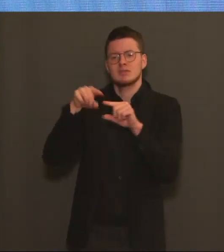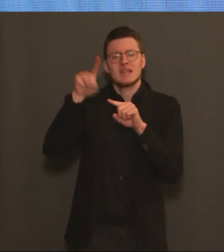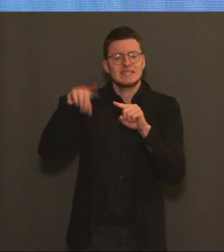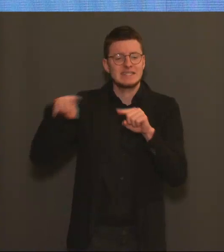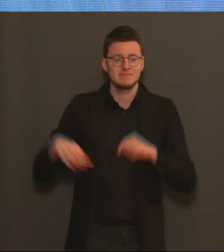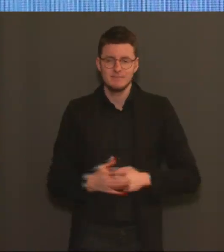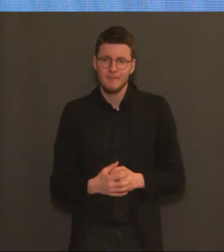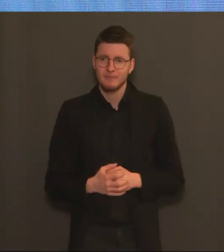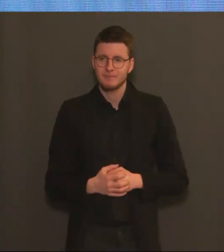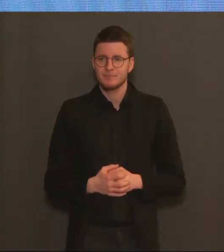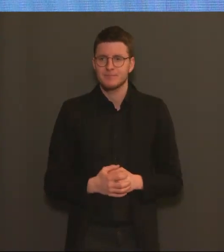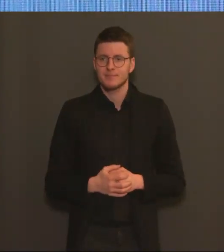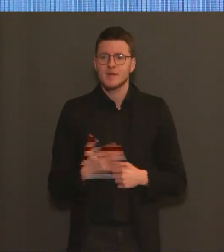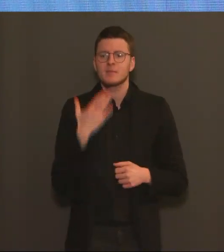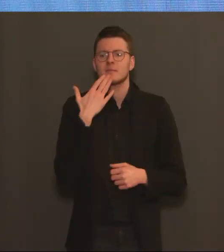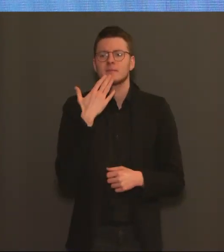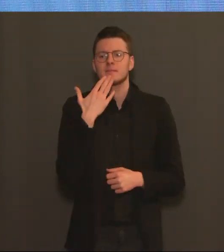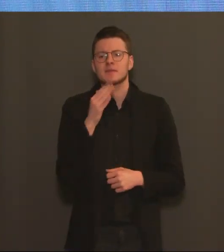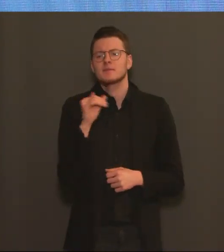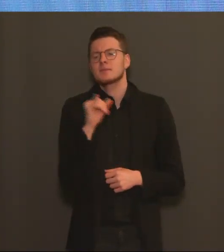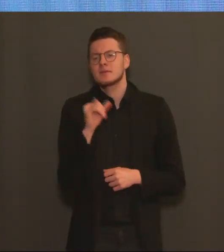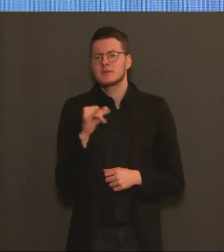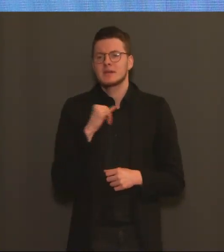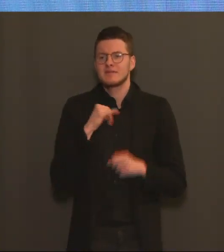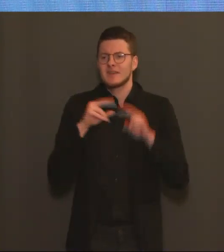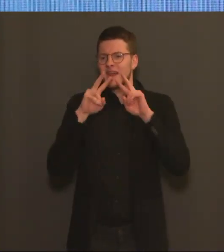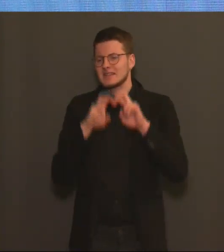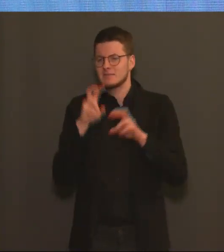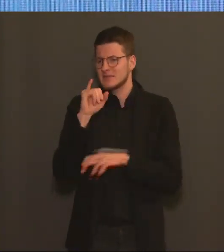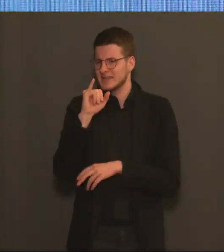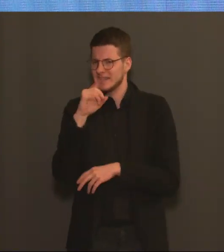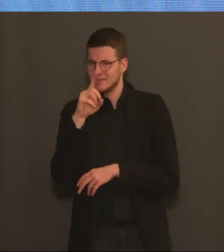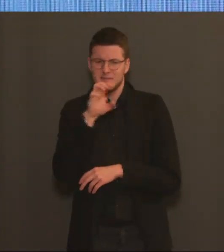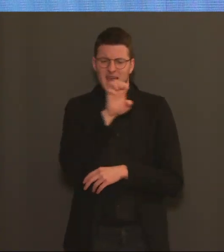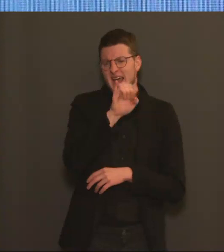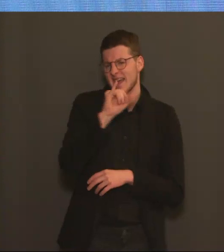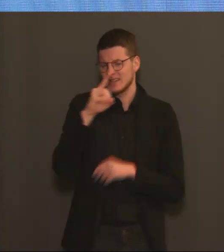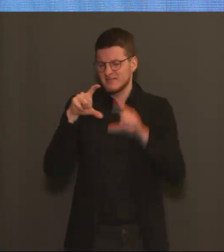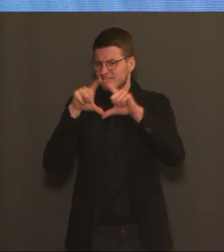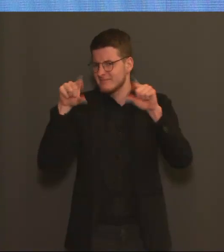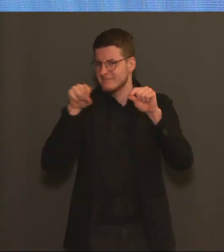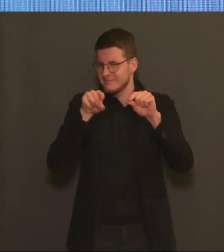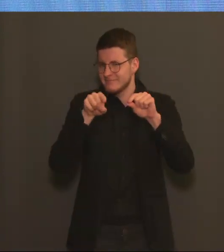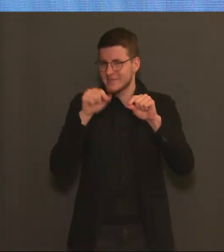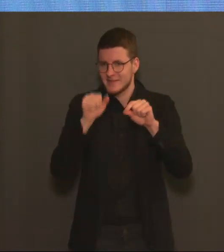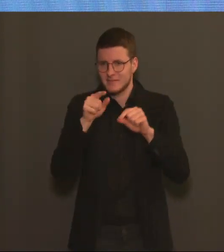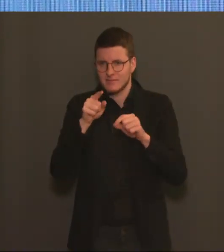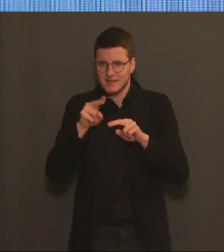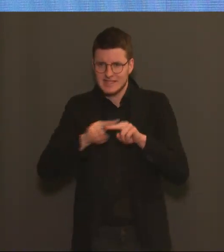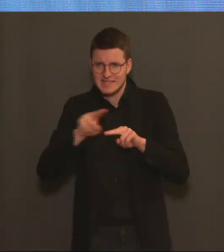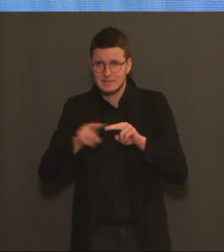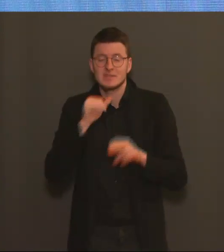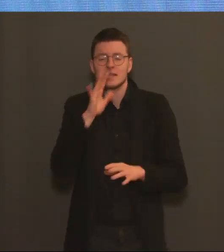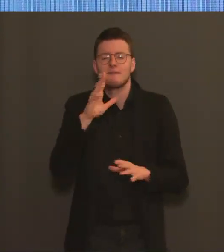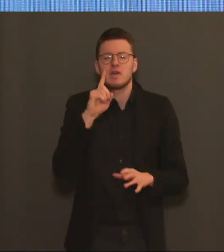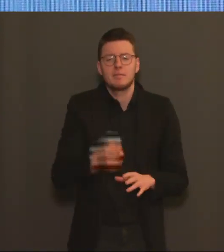identificeren met uw elektronische identiteitskaart, EID, maar is niet verplicht. Als u